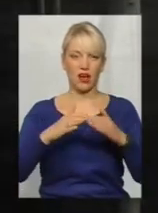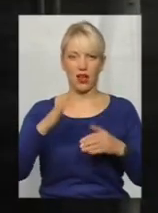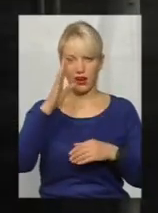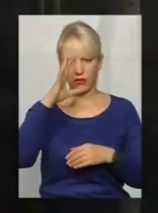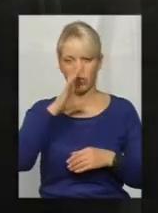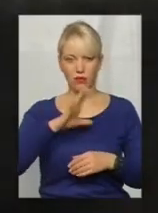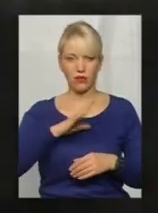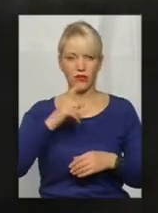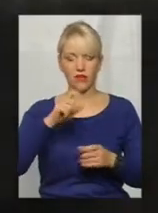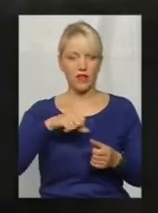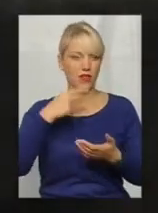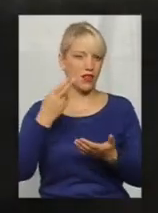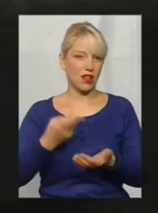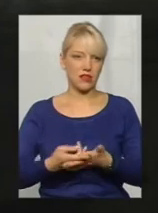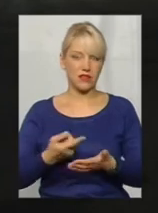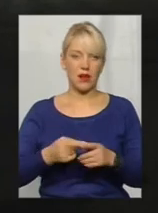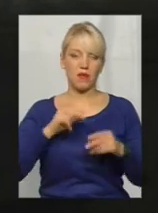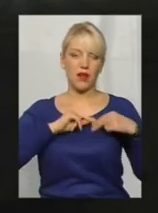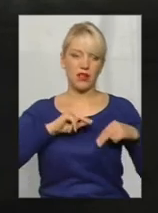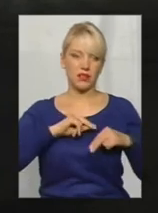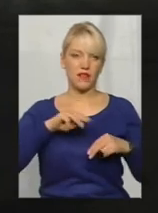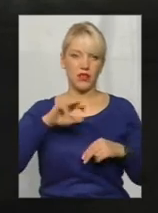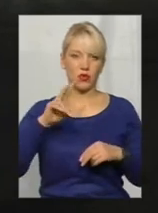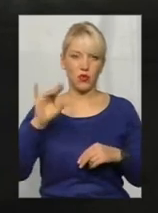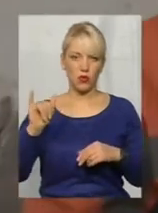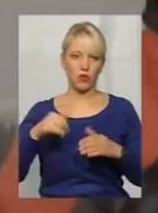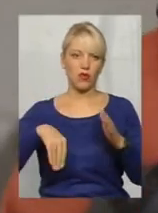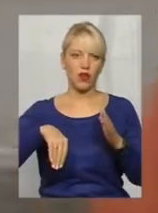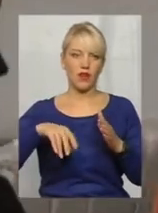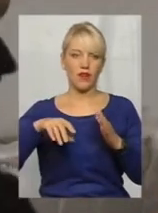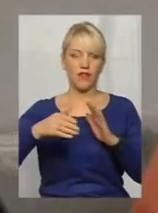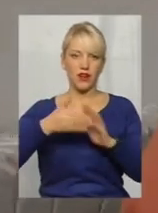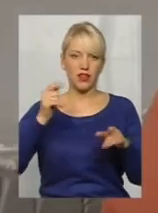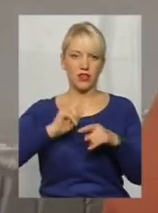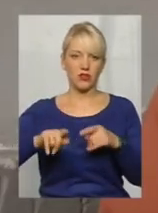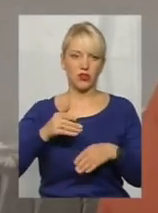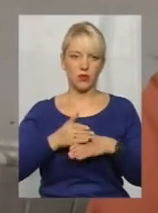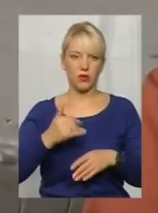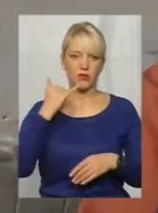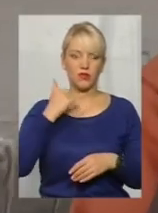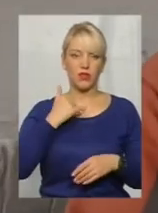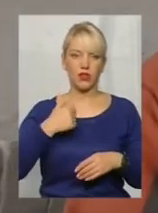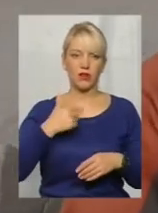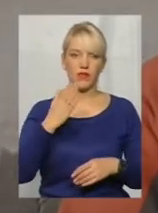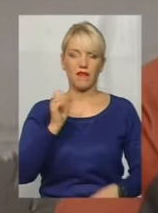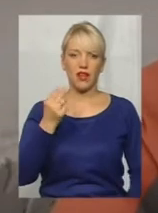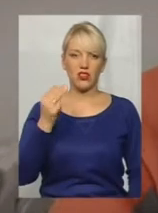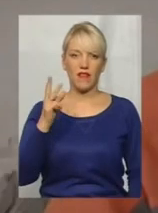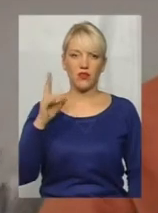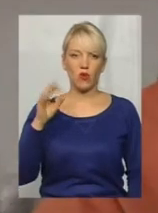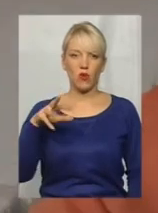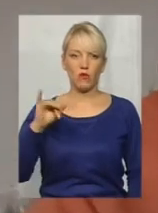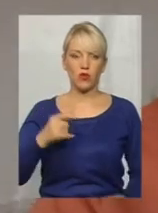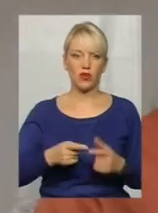втратив свідомість. Працівники ТОК викликали карету швидкої допомоги. Дзвонили мені, що погано Варшавському. Так називали